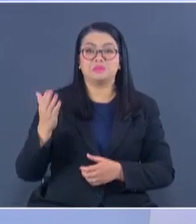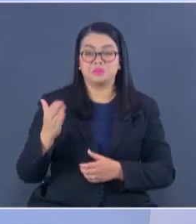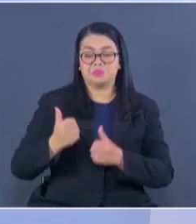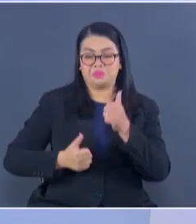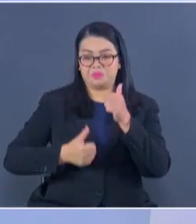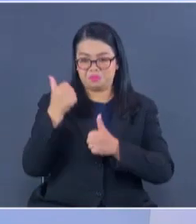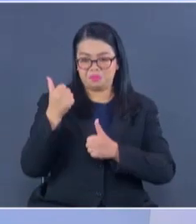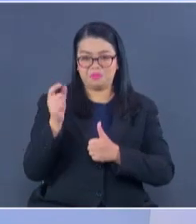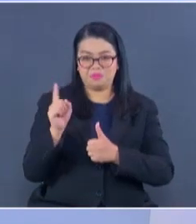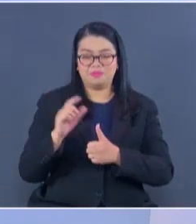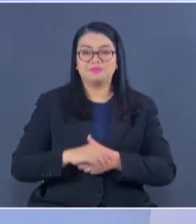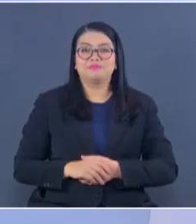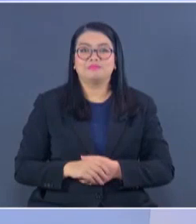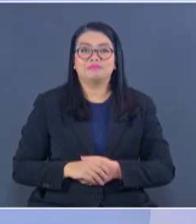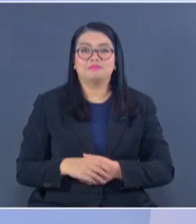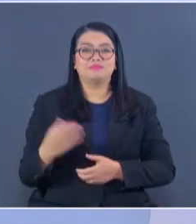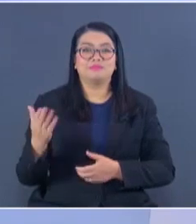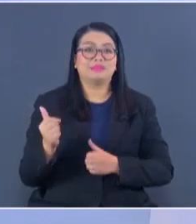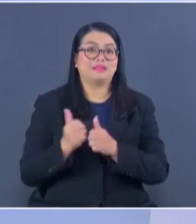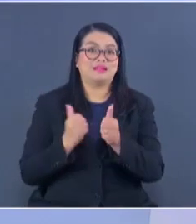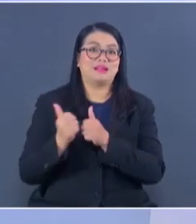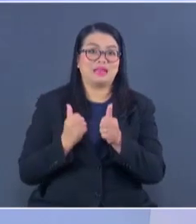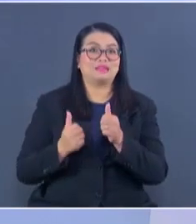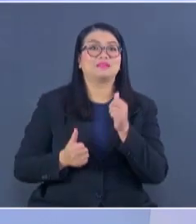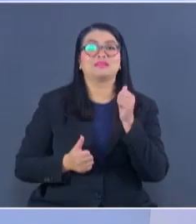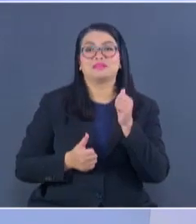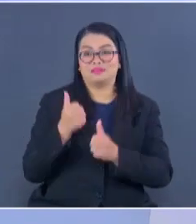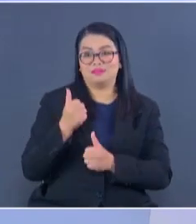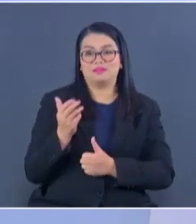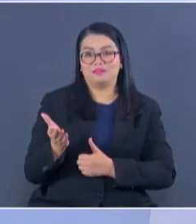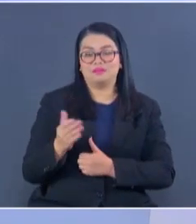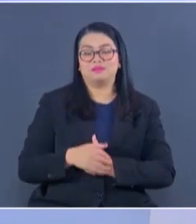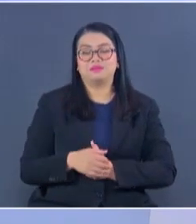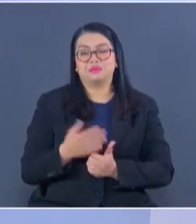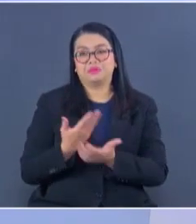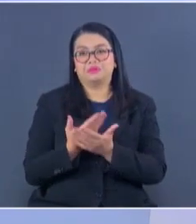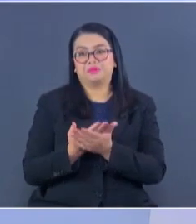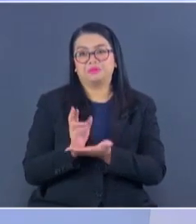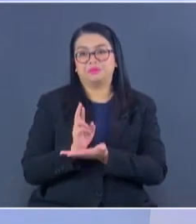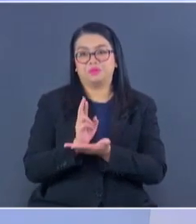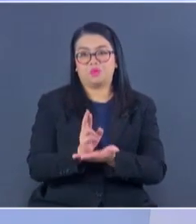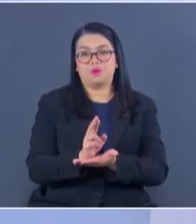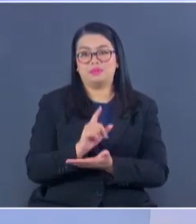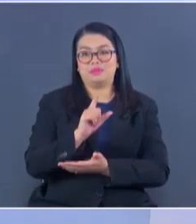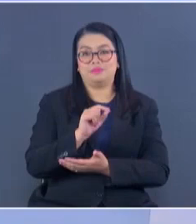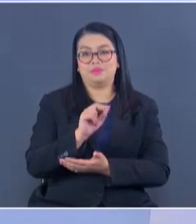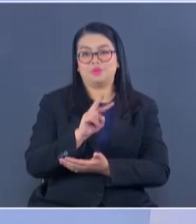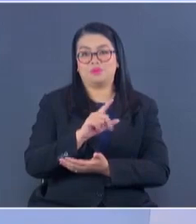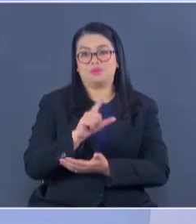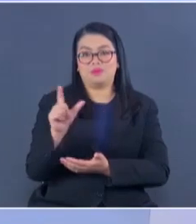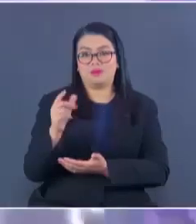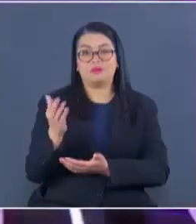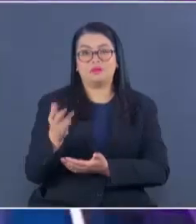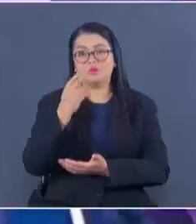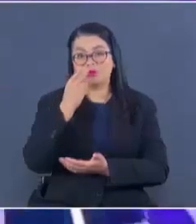มป์ PUBG Mobile World Invitational 2023ครับคว้าเงินรางวัลกลับไทย22ล้านบาท